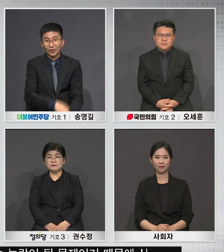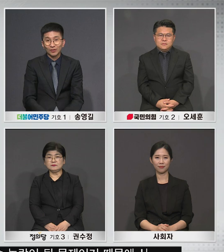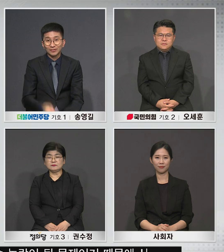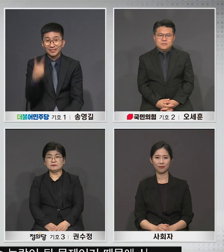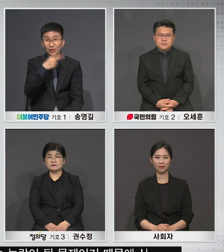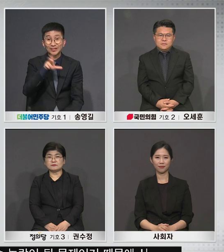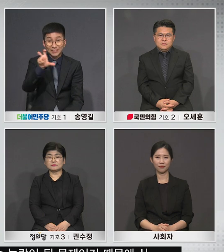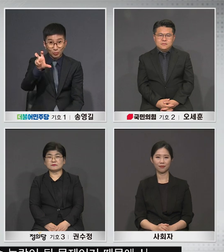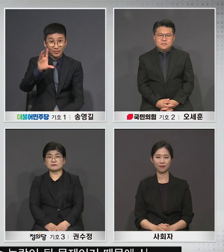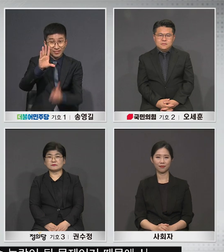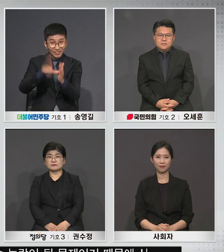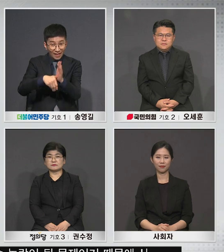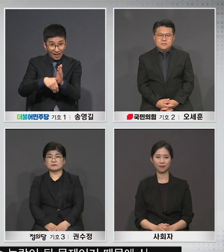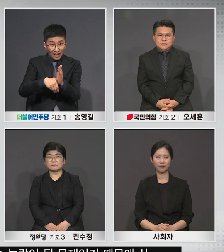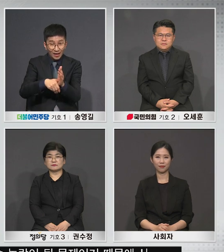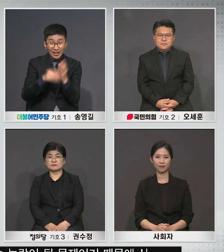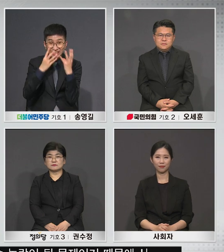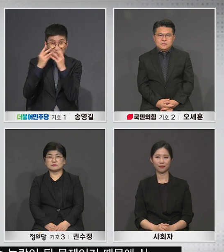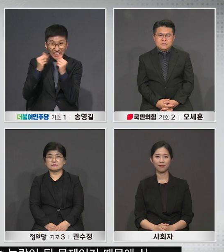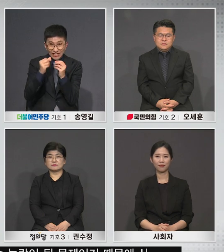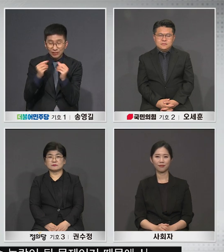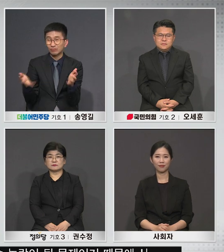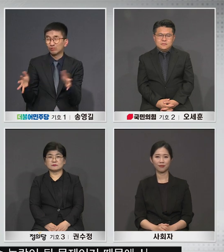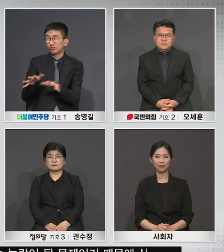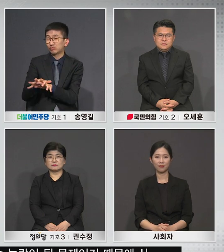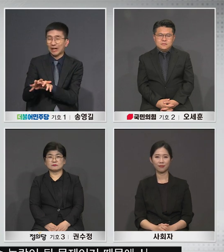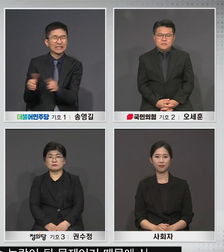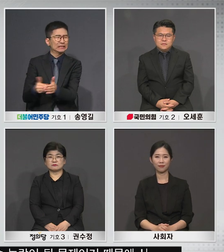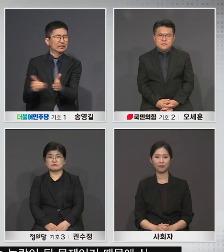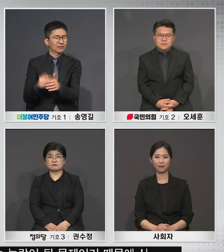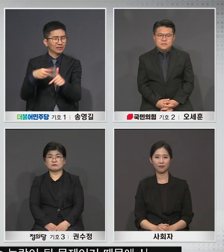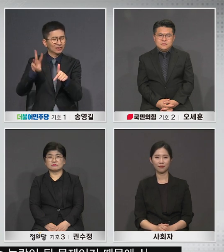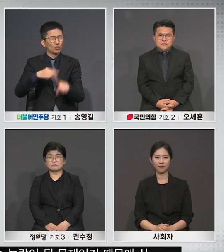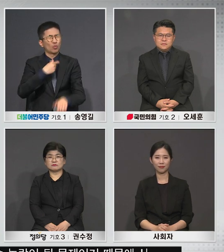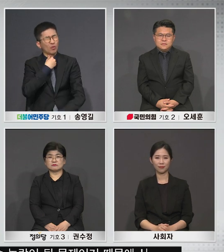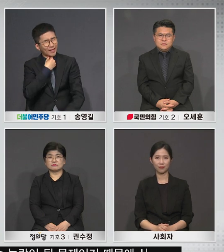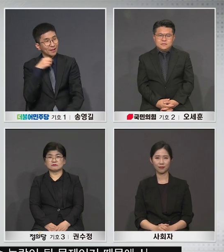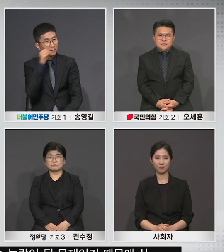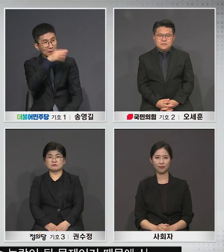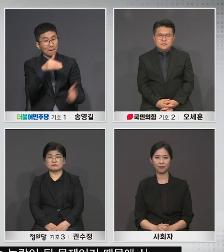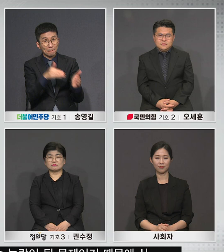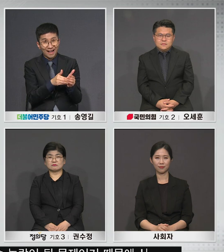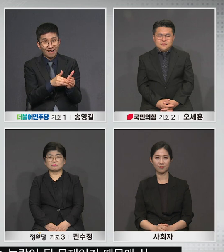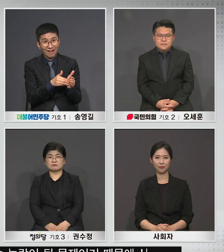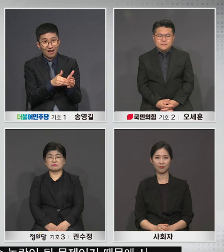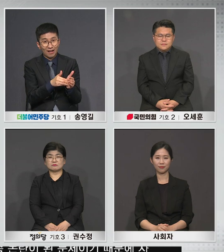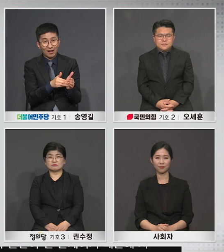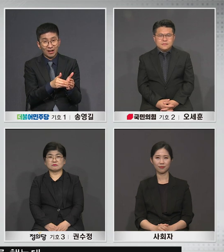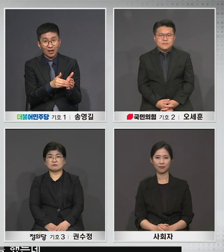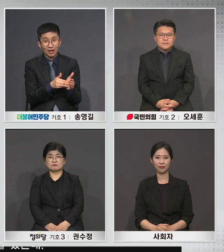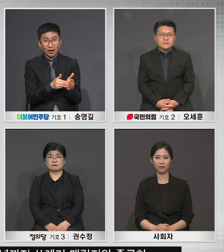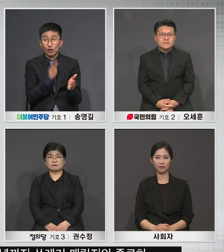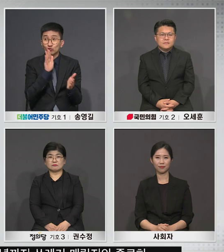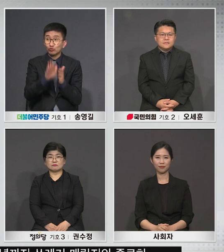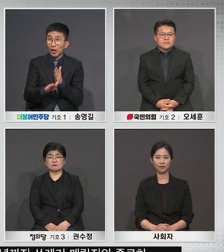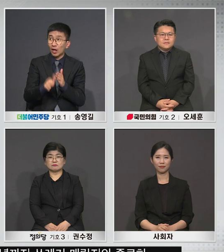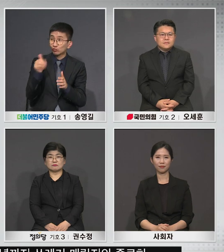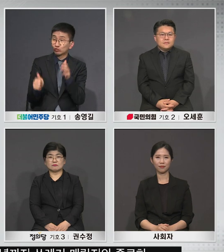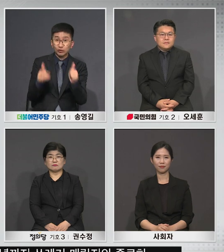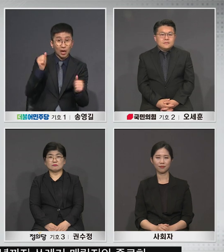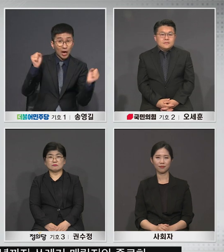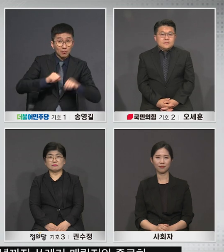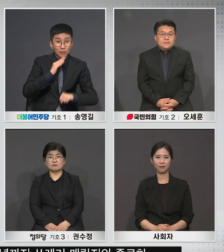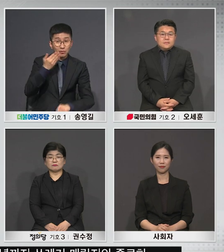2025년까지 쓰레기 매립지를 종료하자라는 게 인천시의 주장이었고 그런데 또 실무 국장들이 그 합의와 달리 이면 합의로